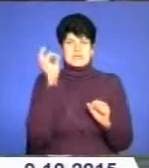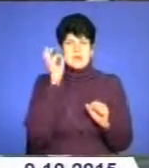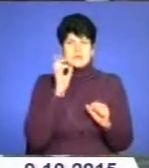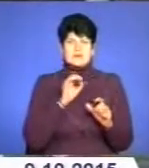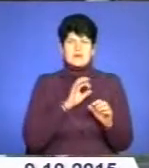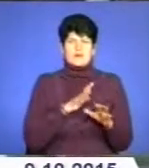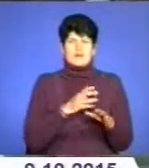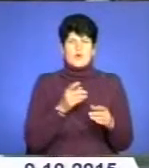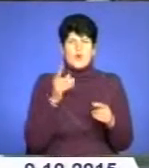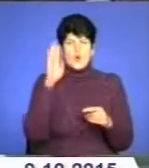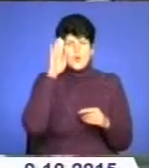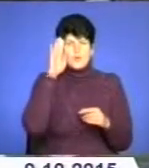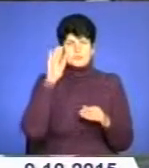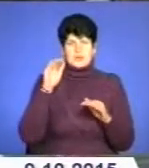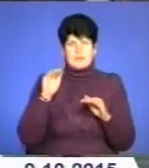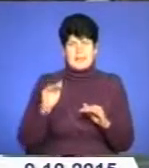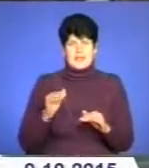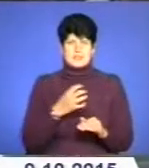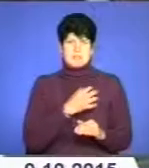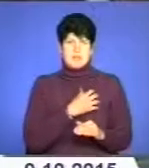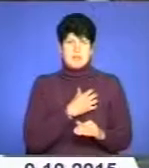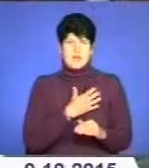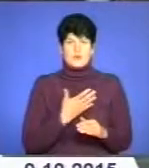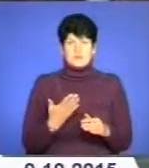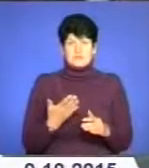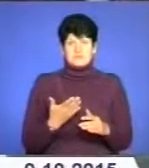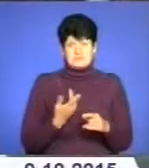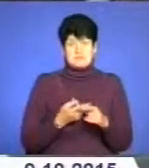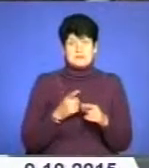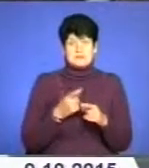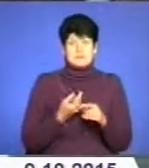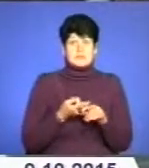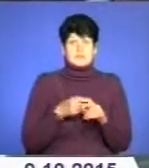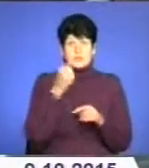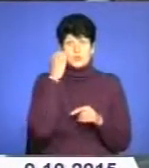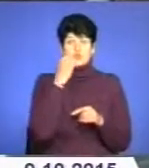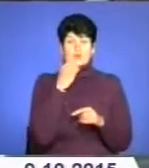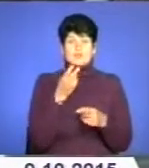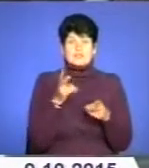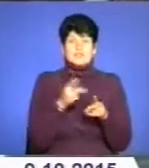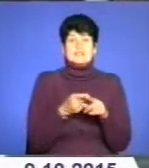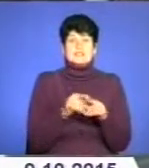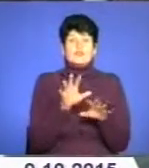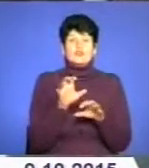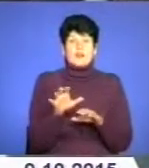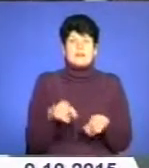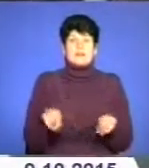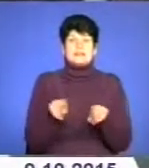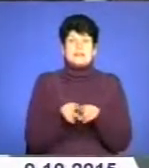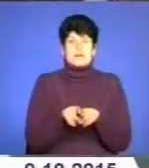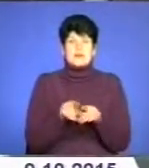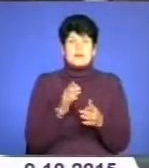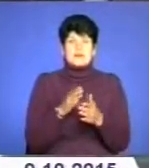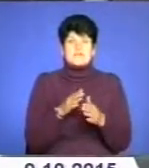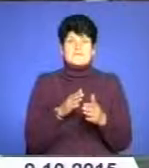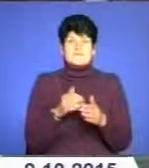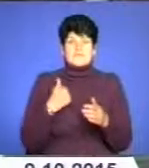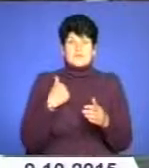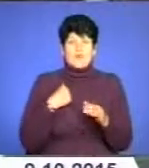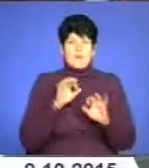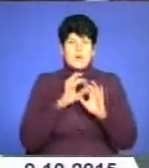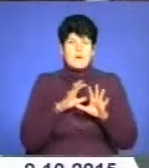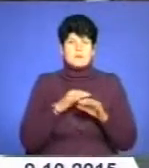з медаллю на грудях. Завдяки цьому залишилися ці фотографії. А також військова пропаганда Німеччини